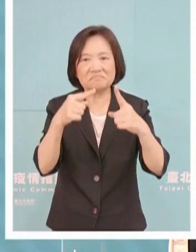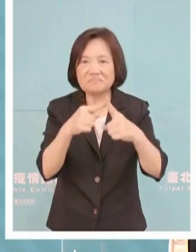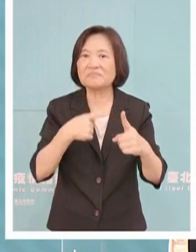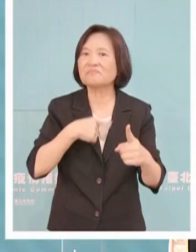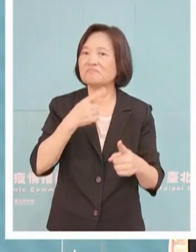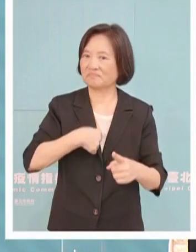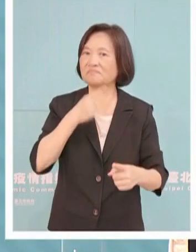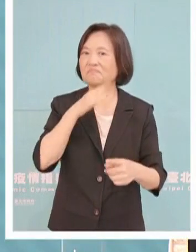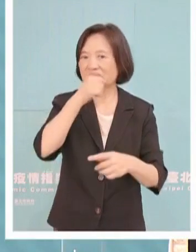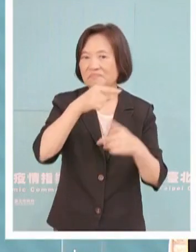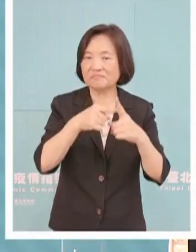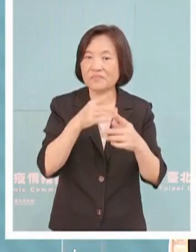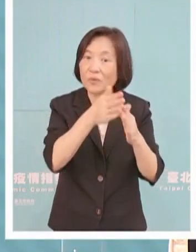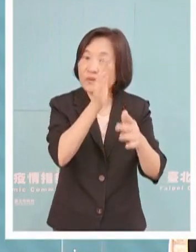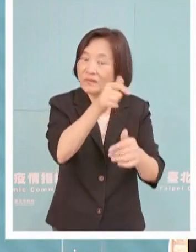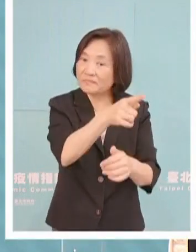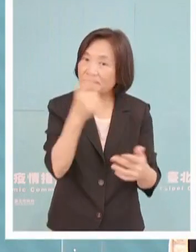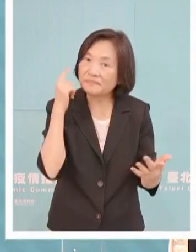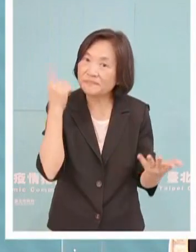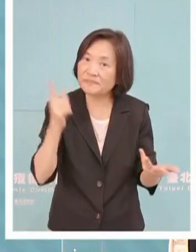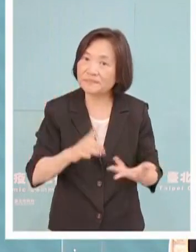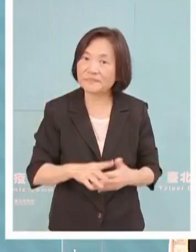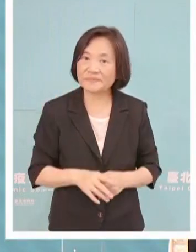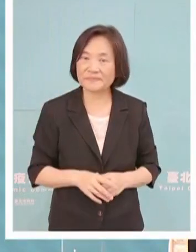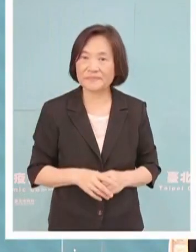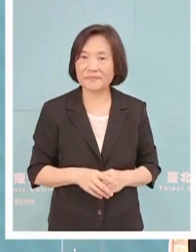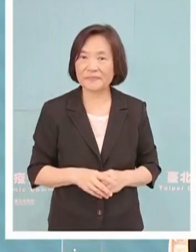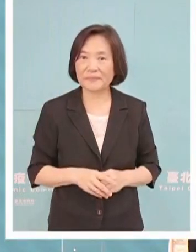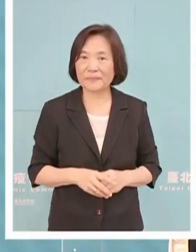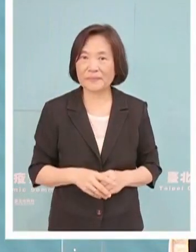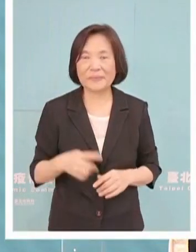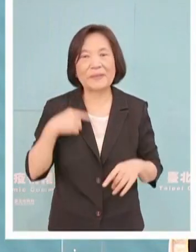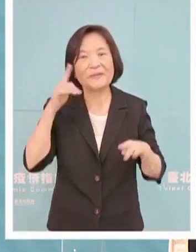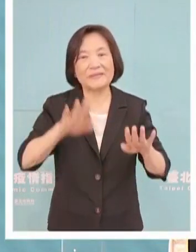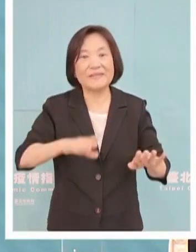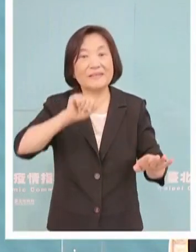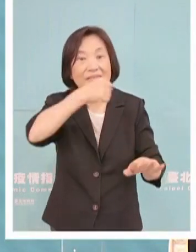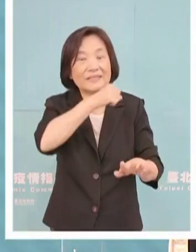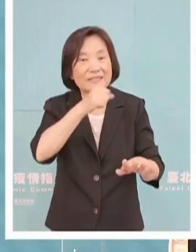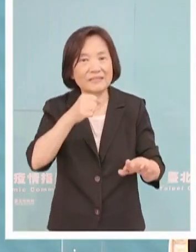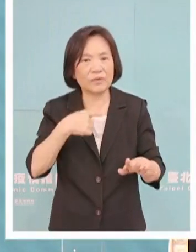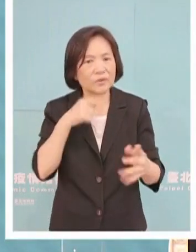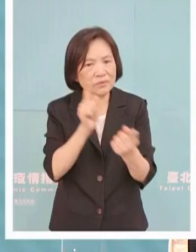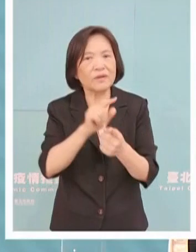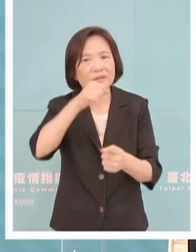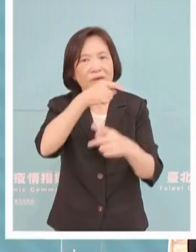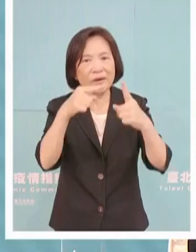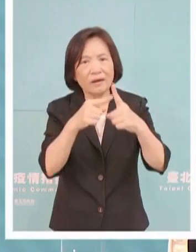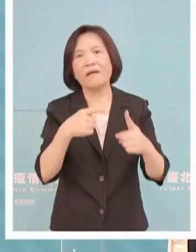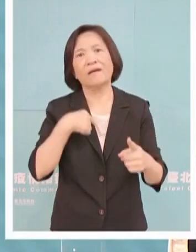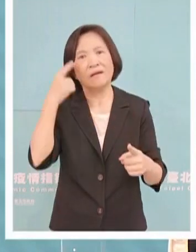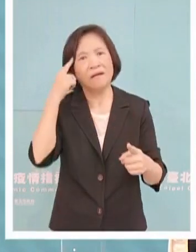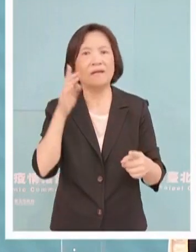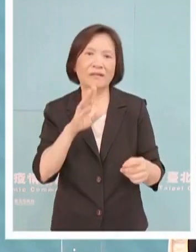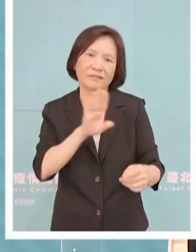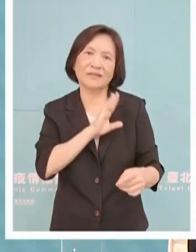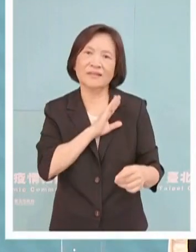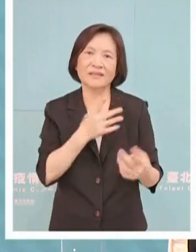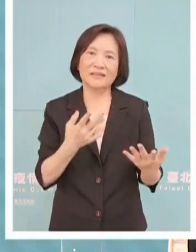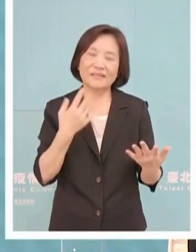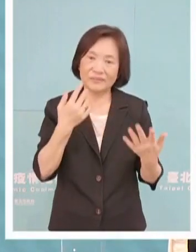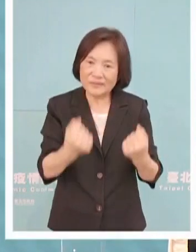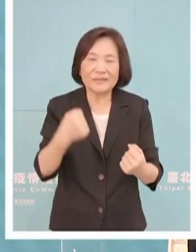请教市长的看法。 这个住在台湾认同台湾就是台湾人嘛，所以我倒觉得是什